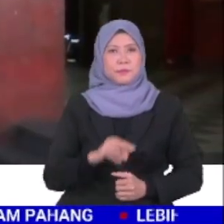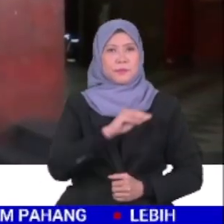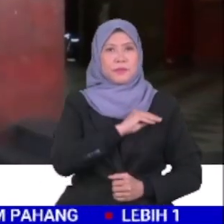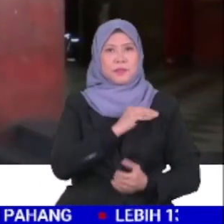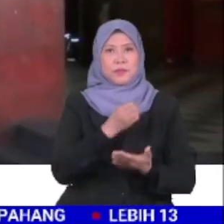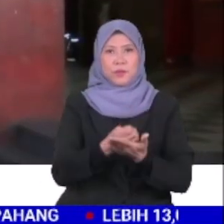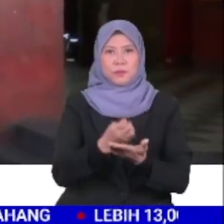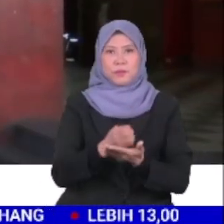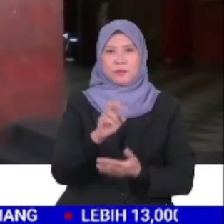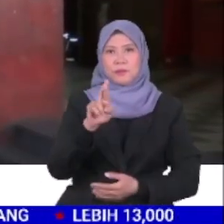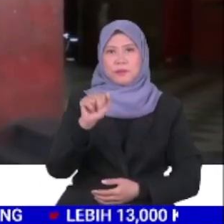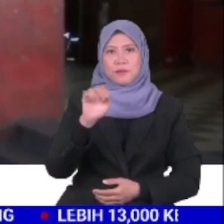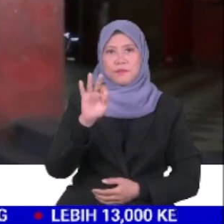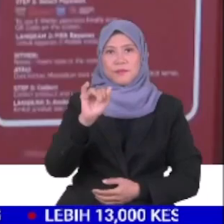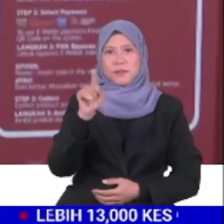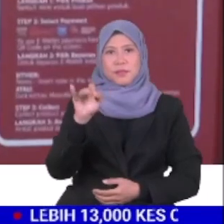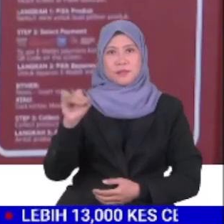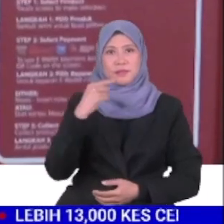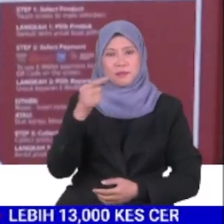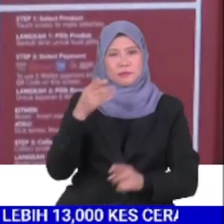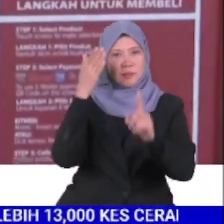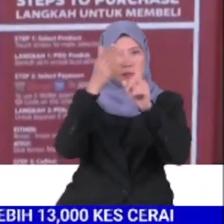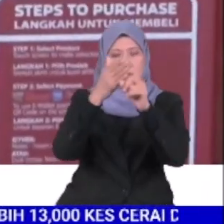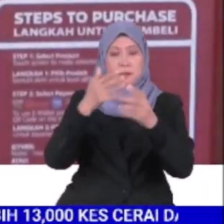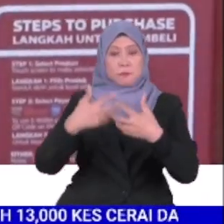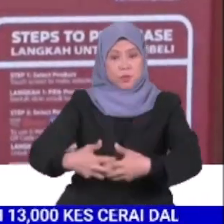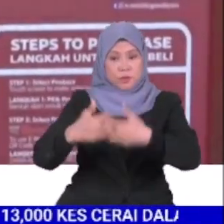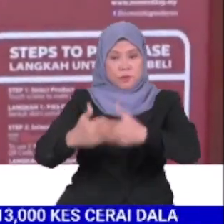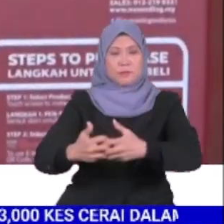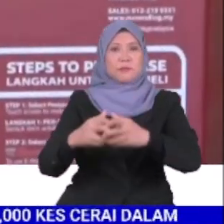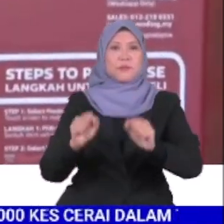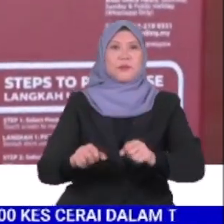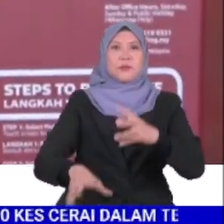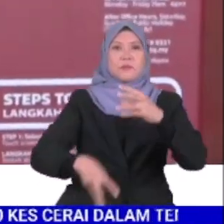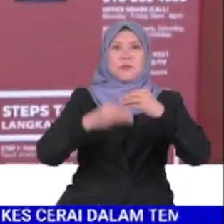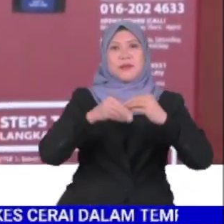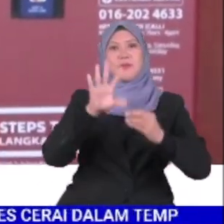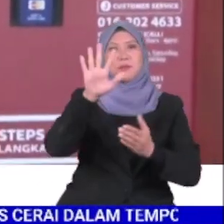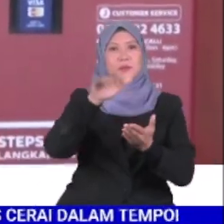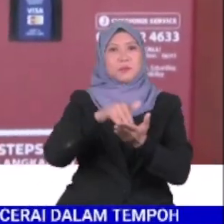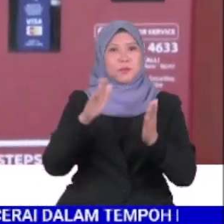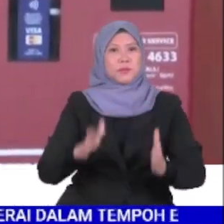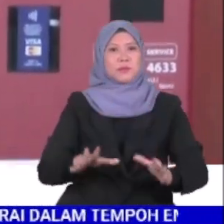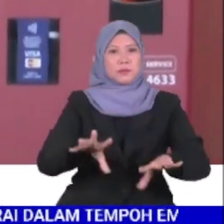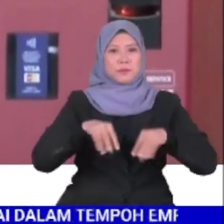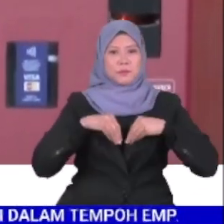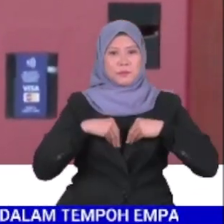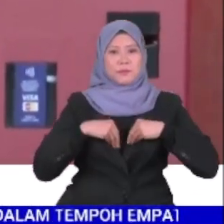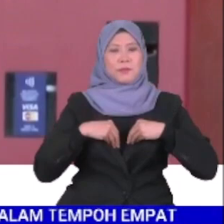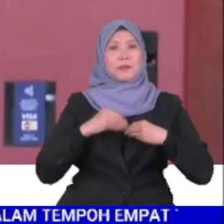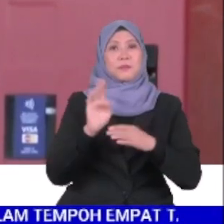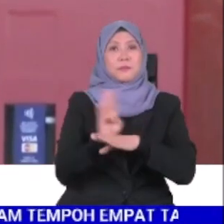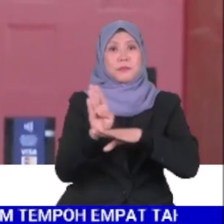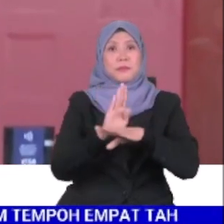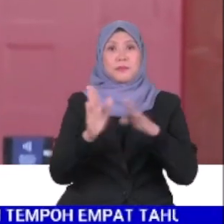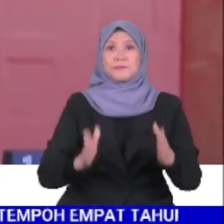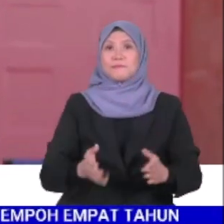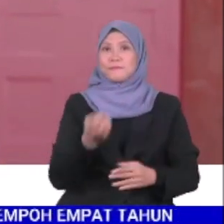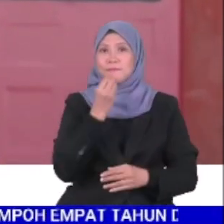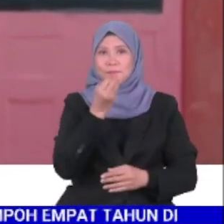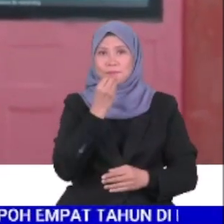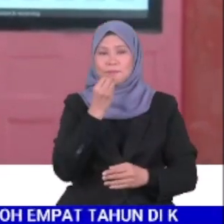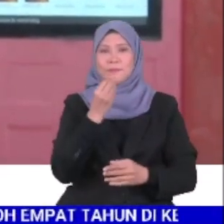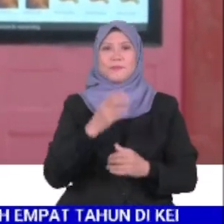Menteri Ekonomi Rafizi Ramli menyasarkan mesin tersebut dapat diperluas kepada 5,000 penerima di bawah inisiatif Usahawan Makanan